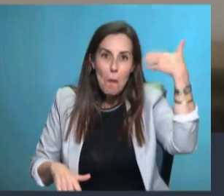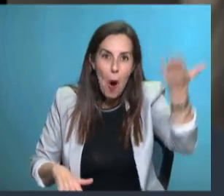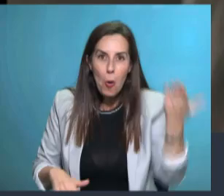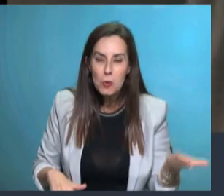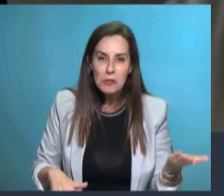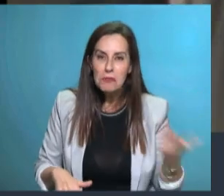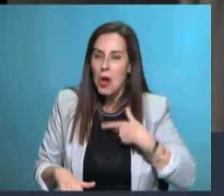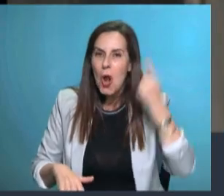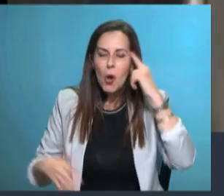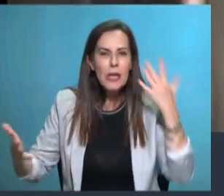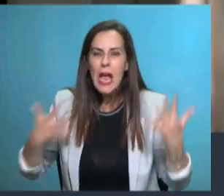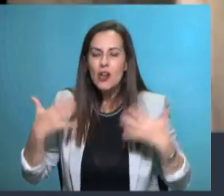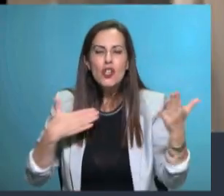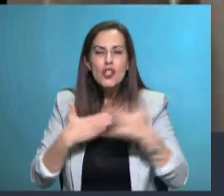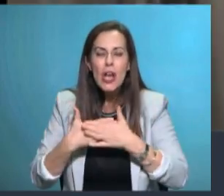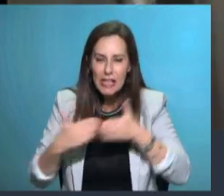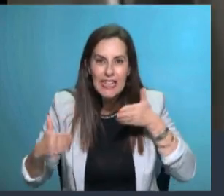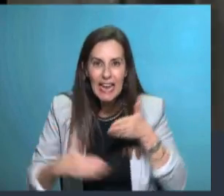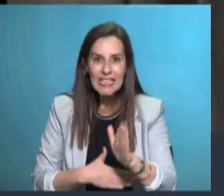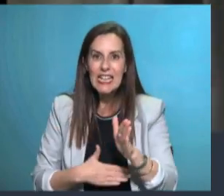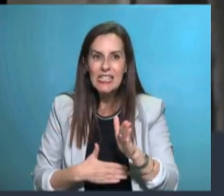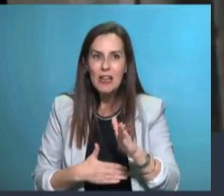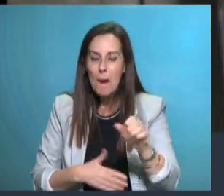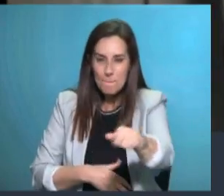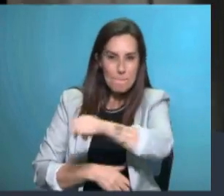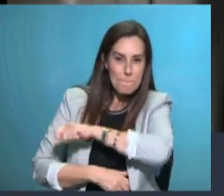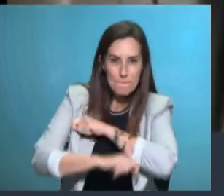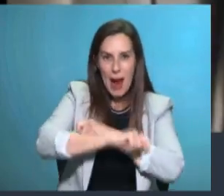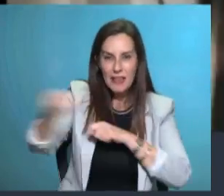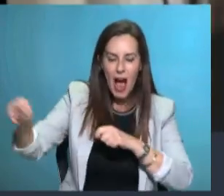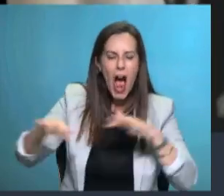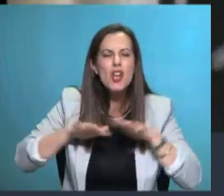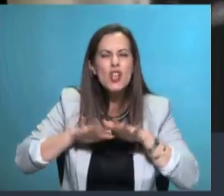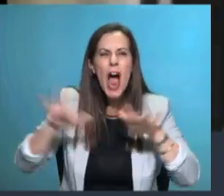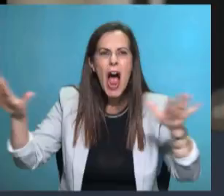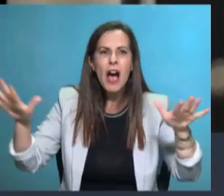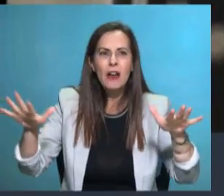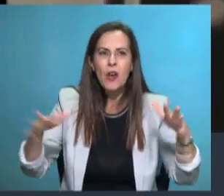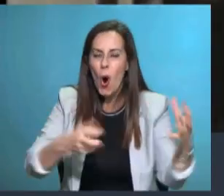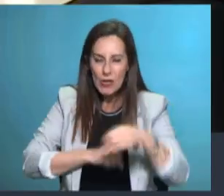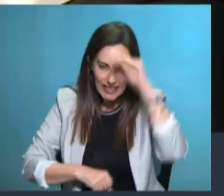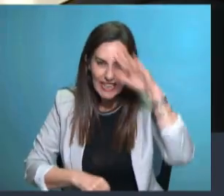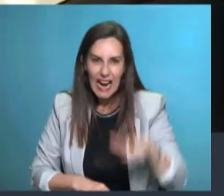לא יודע איכשהו, אשתי הצליחה להיכנס, פתחה את הדלת, יצא קצת עשן, יוציאה את הקטן,